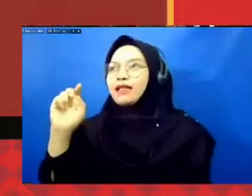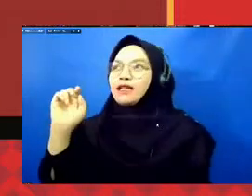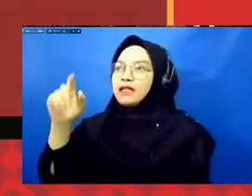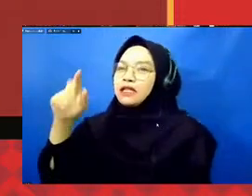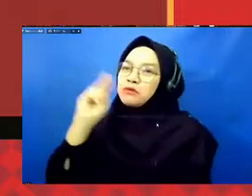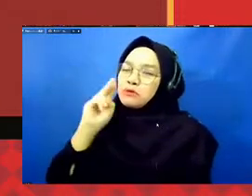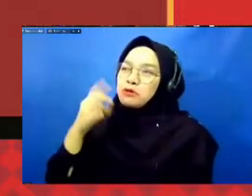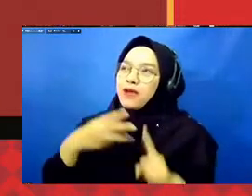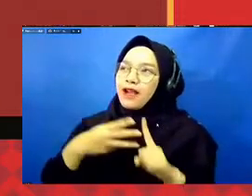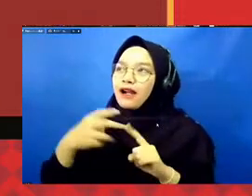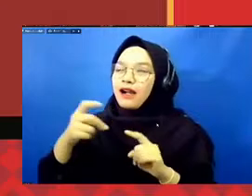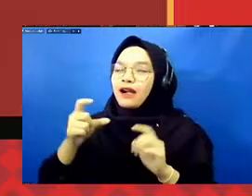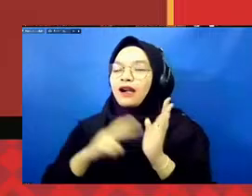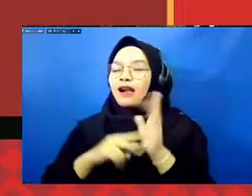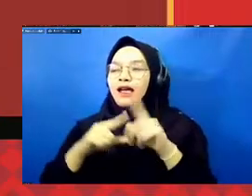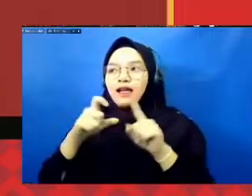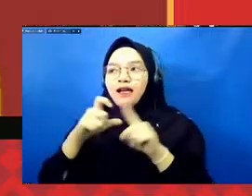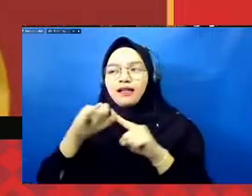Wahdi. Ya.